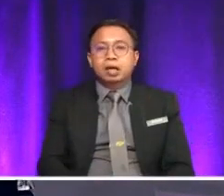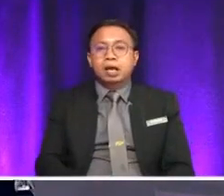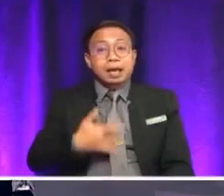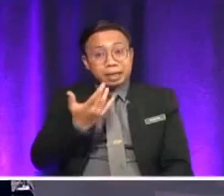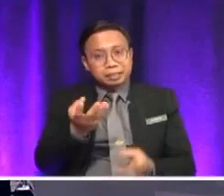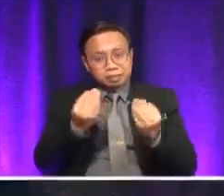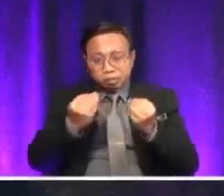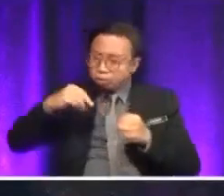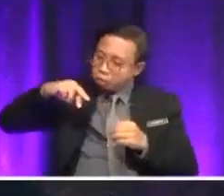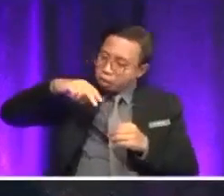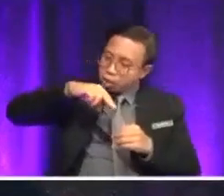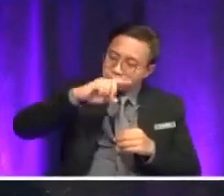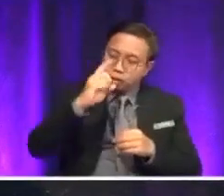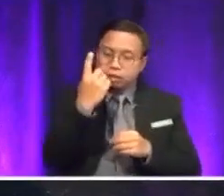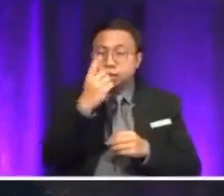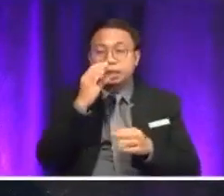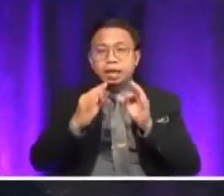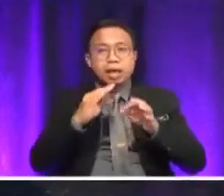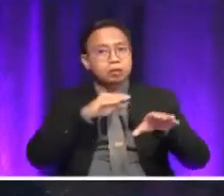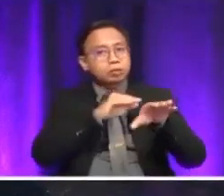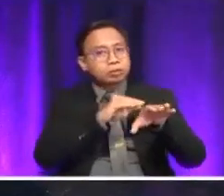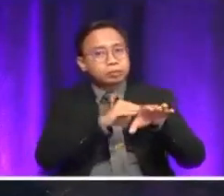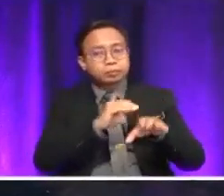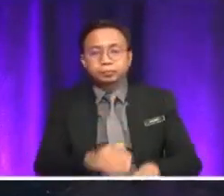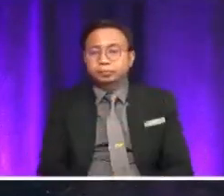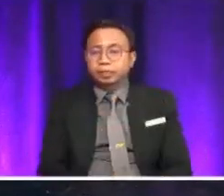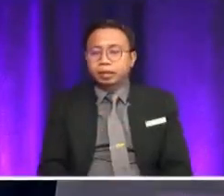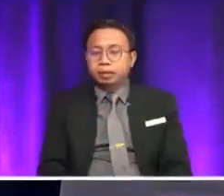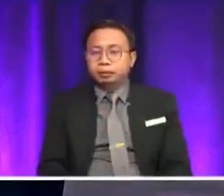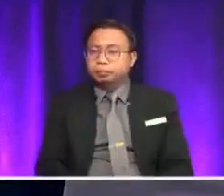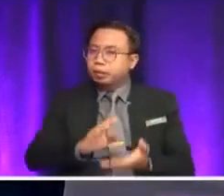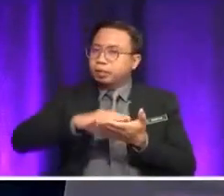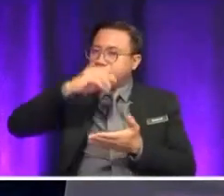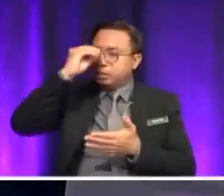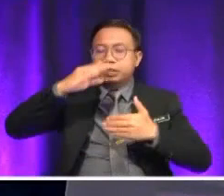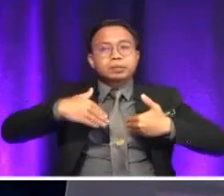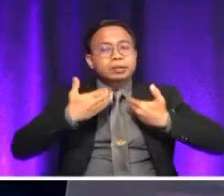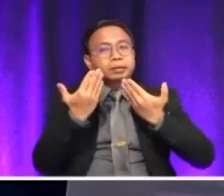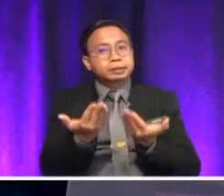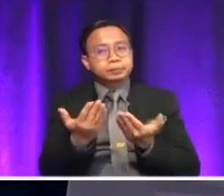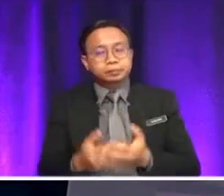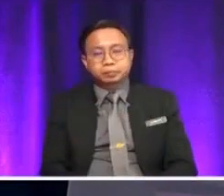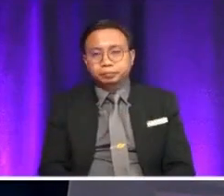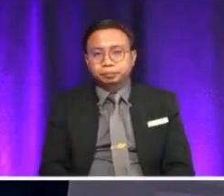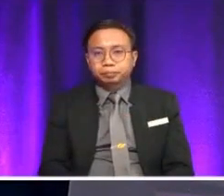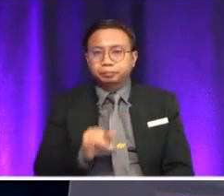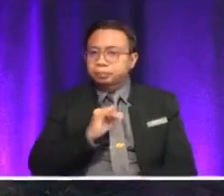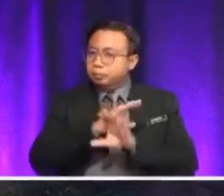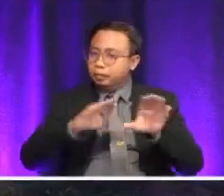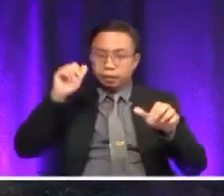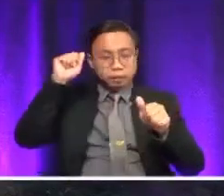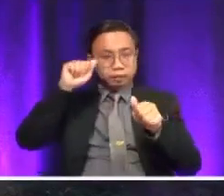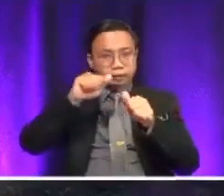terus. Nak jalan kaki je. Jalan kaki tak jauh lah kan. Okey, kalau macam belajar macam mana Akmal? Saya tak nak ingat cikgu zaman